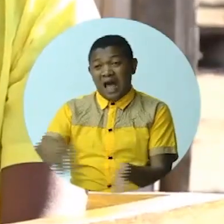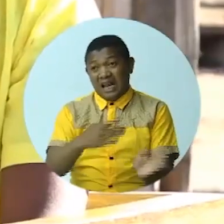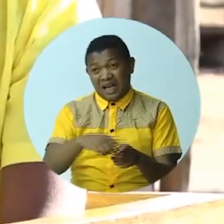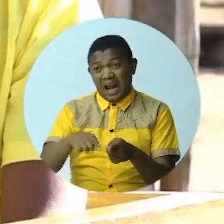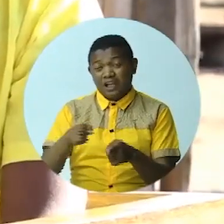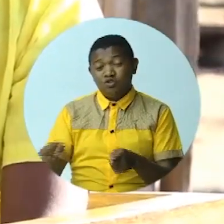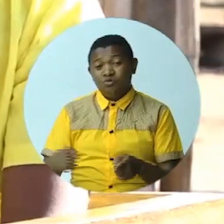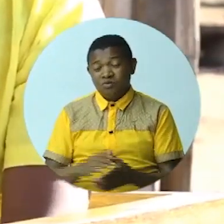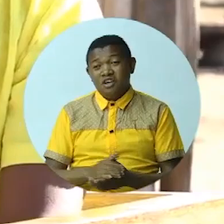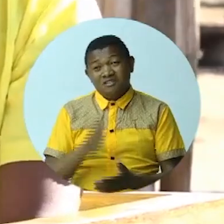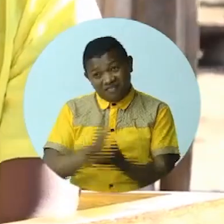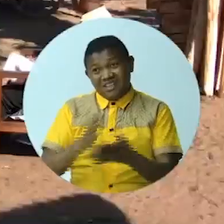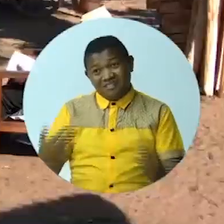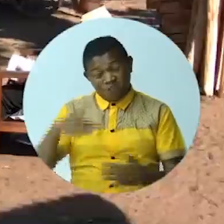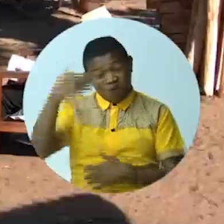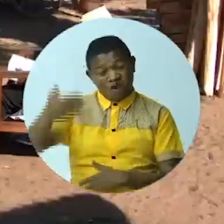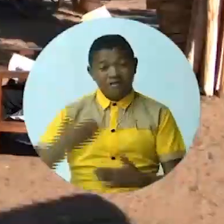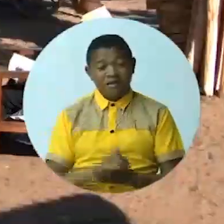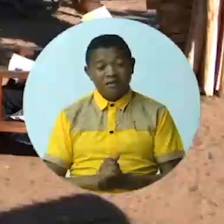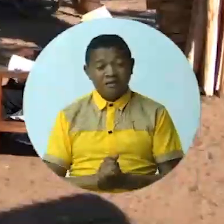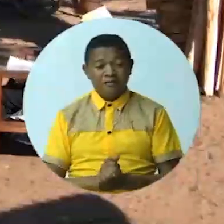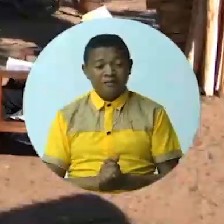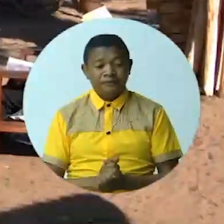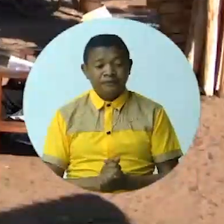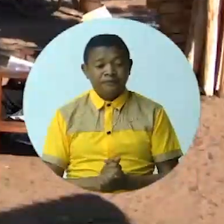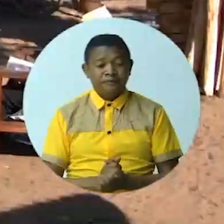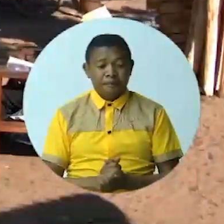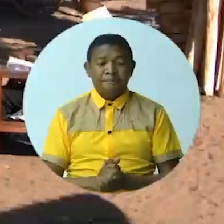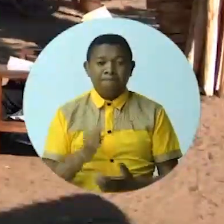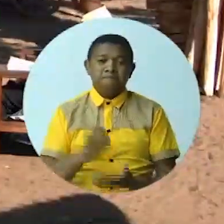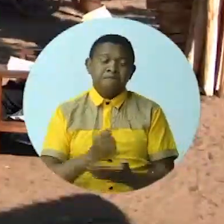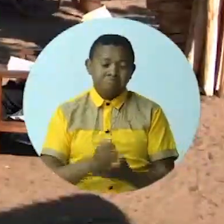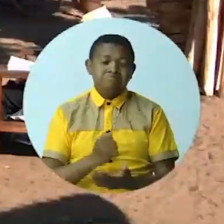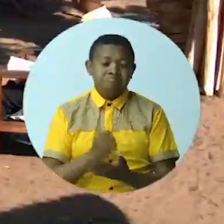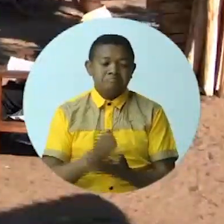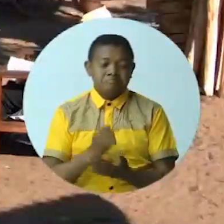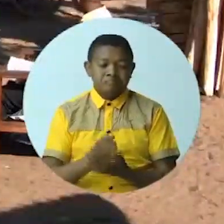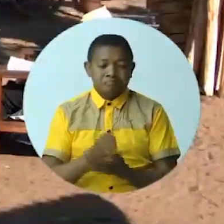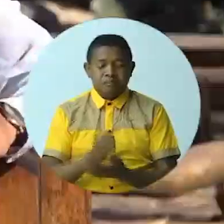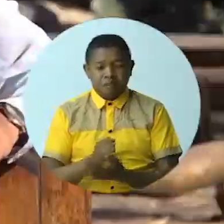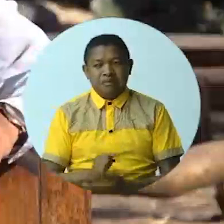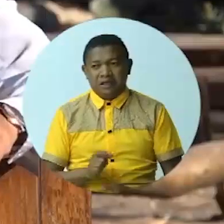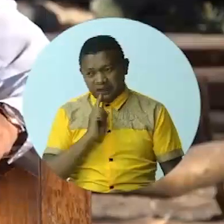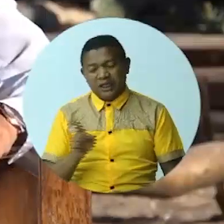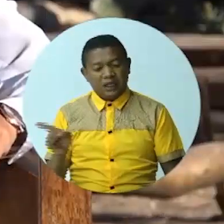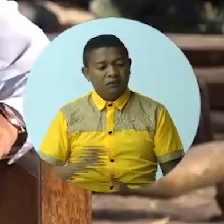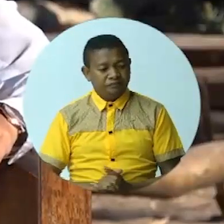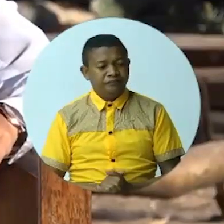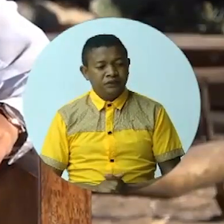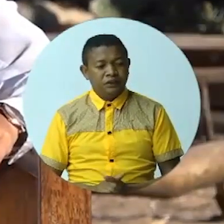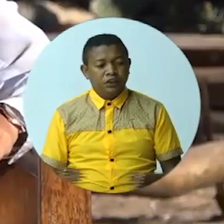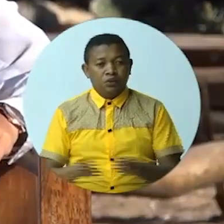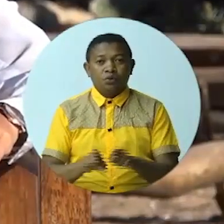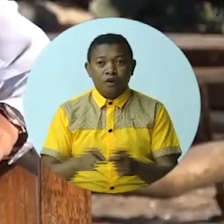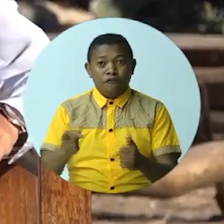io ia marina tokoa ny teninao a ny amin'ny voalohany indrindra aloha dia ny rntres